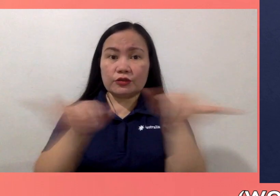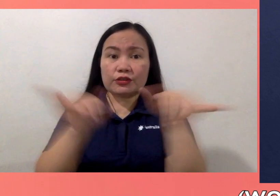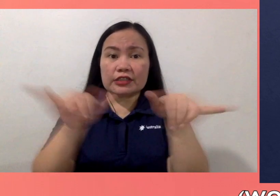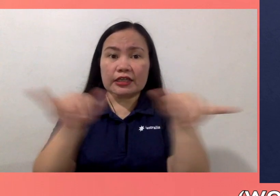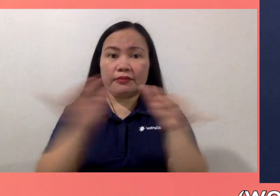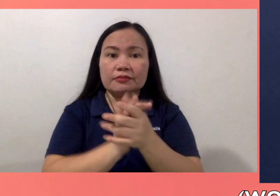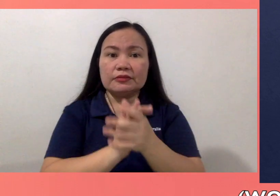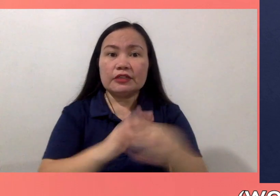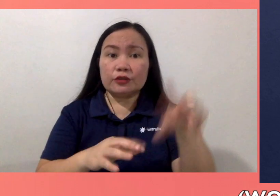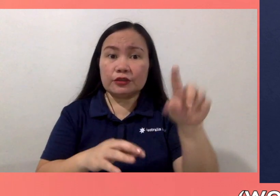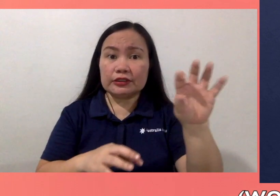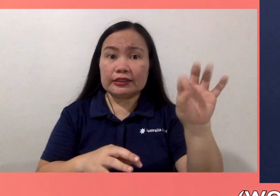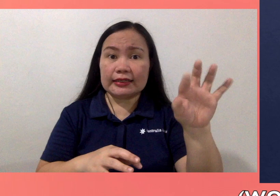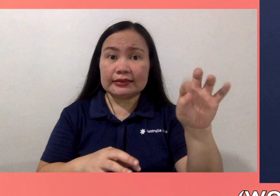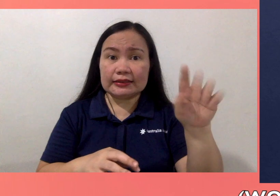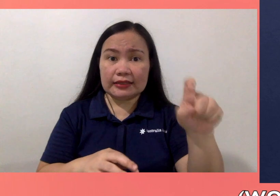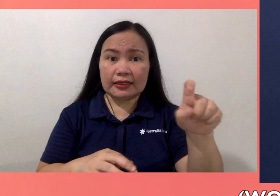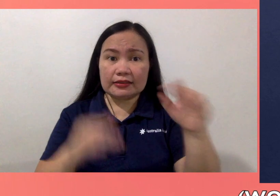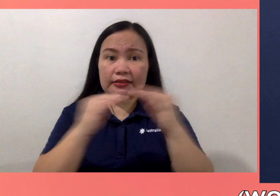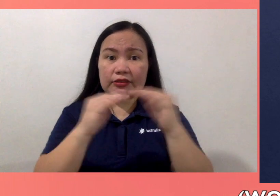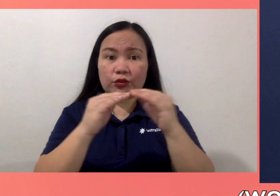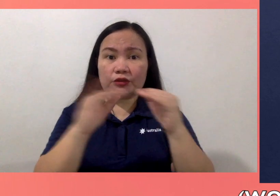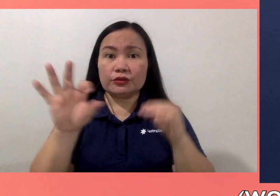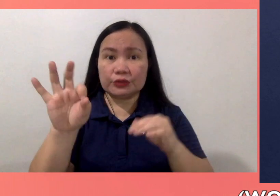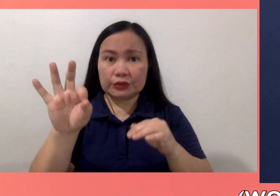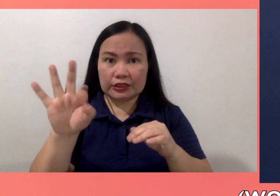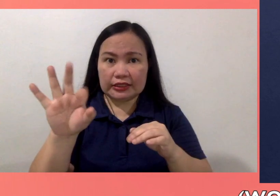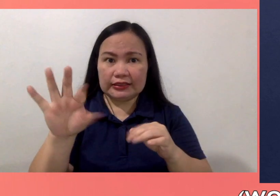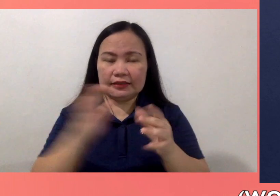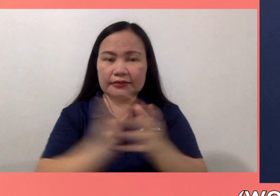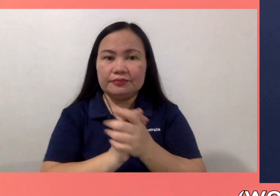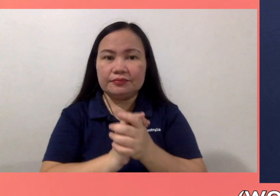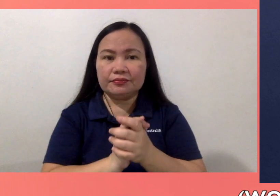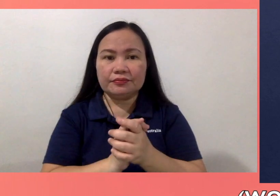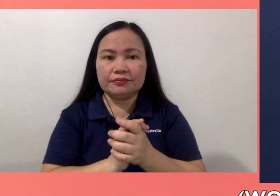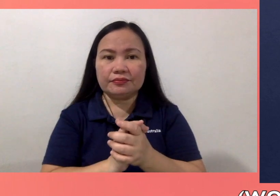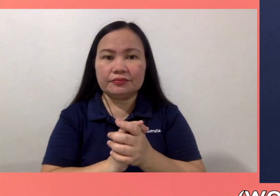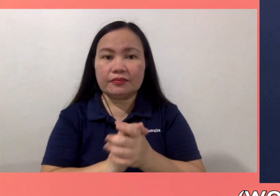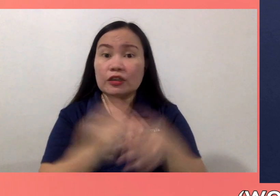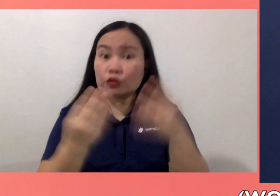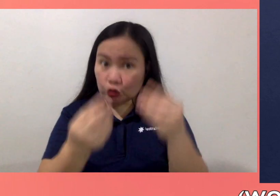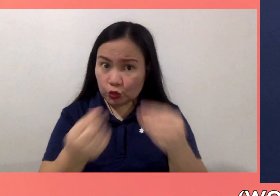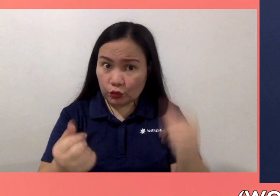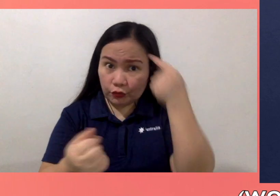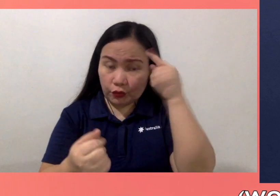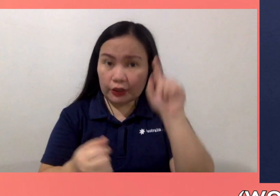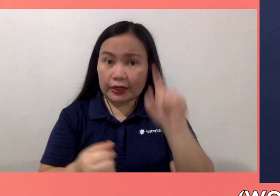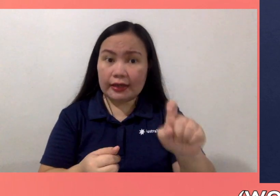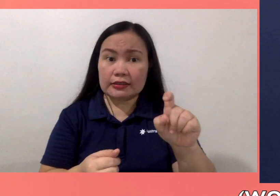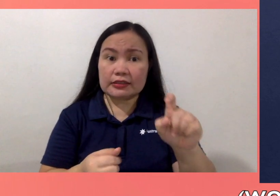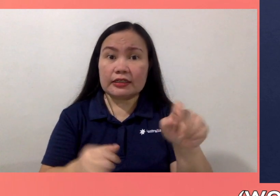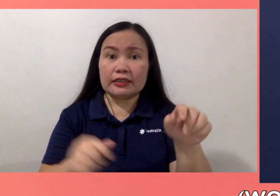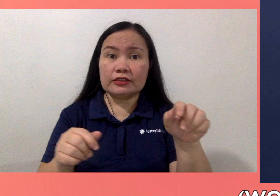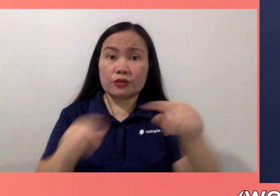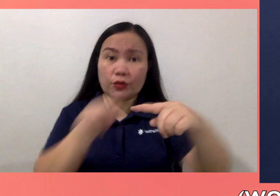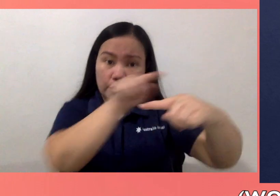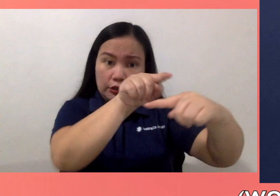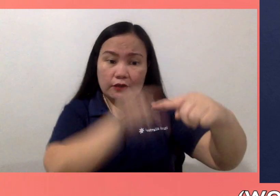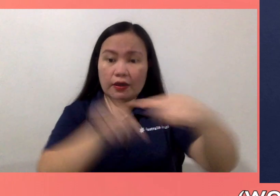nila. So, 19x is equal to 19. So, to solve for x, divide